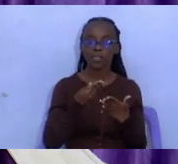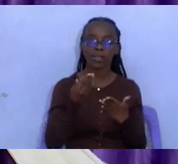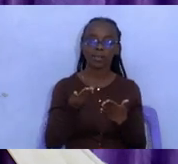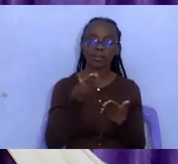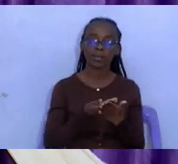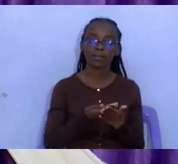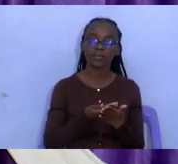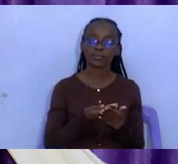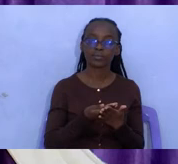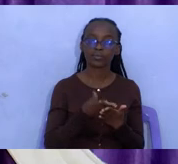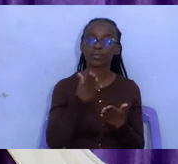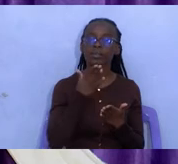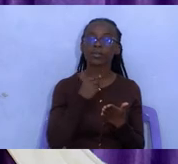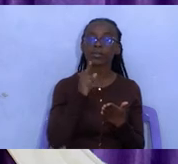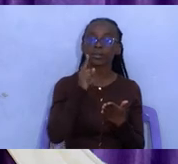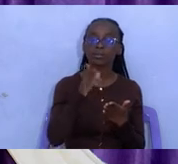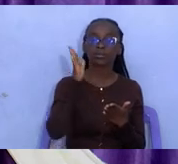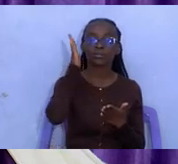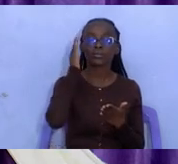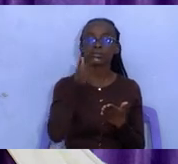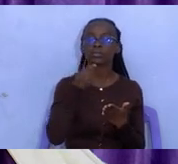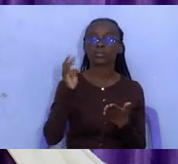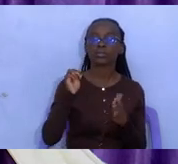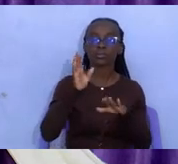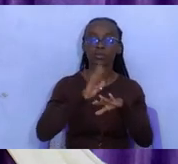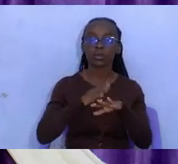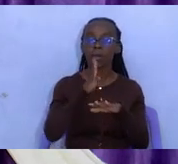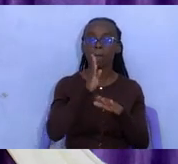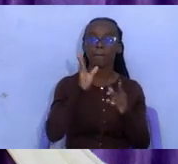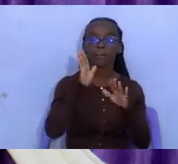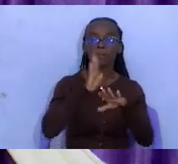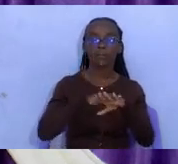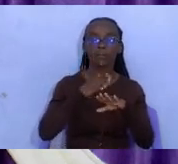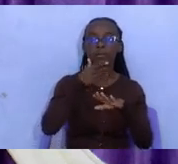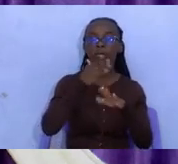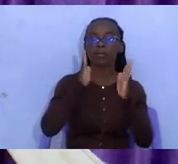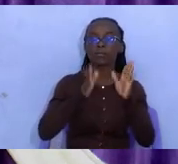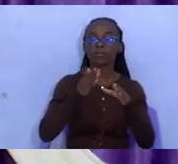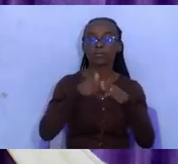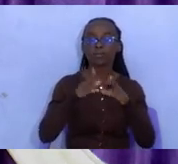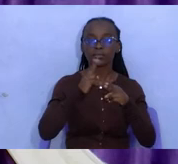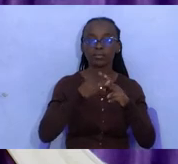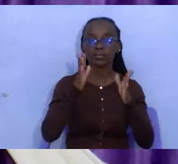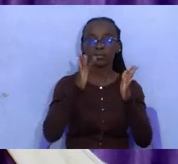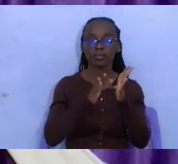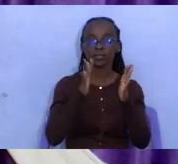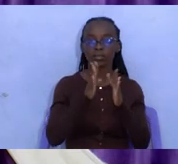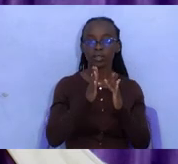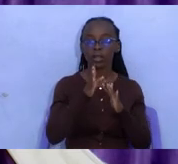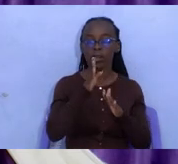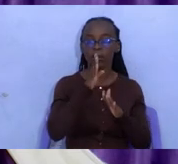Yana nataka umnotice vizuri. Be a good person in the name of Jesus. Kukua mtu